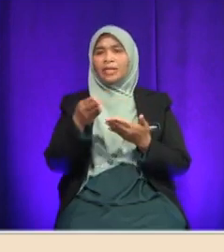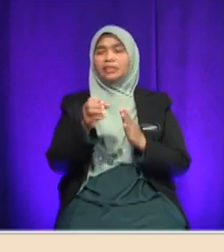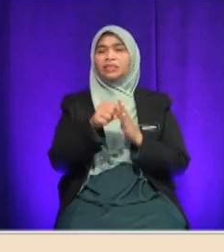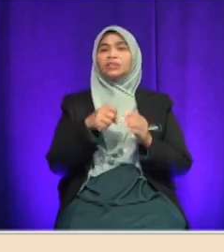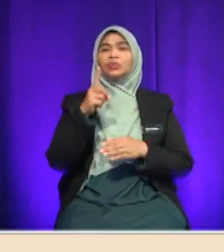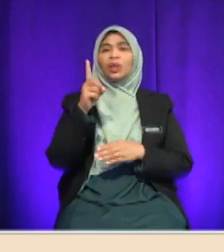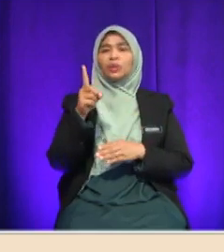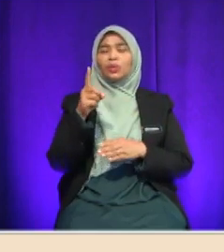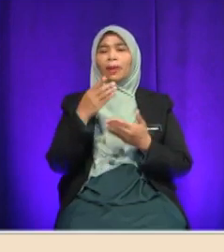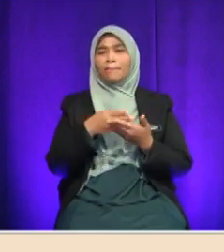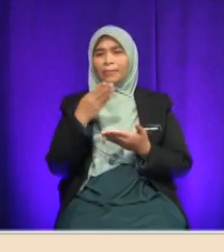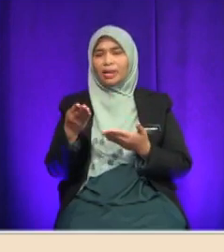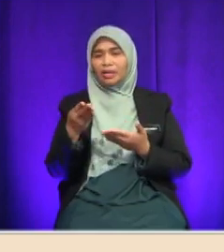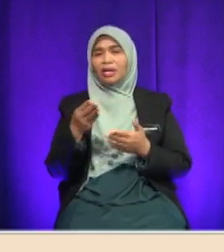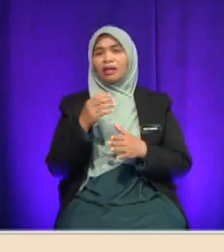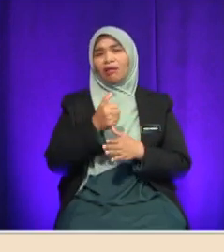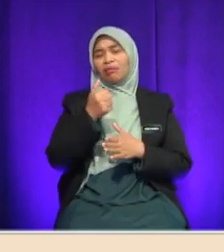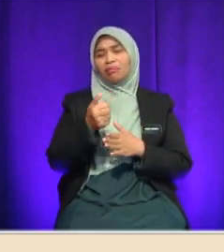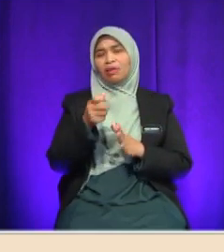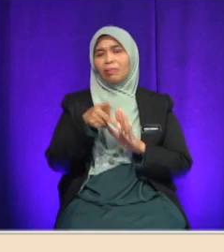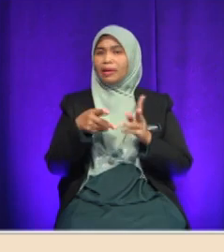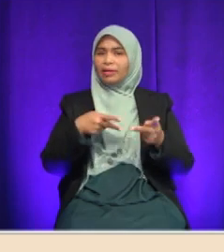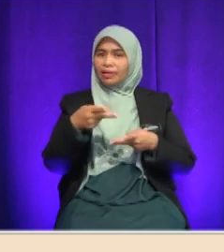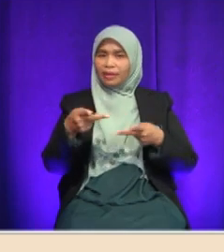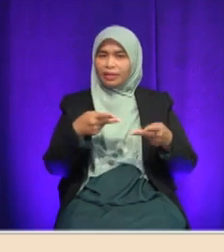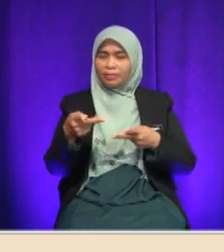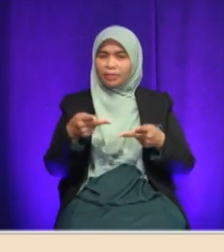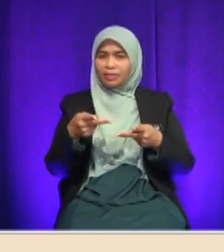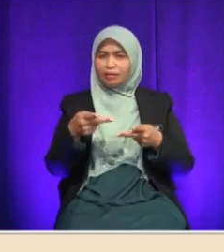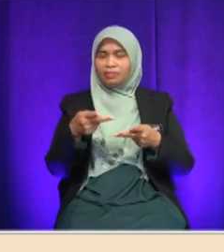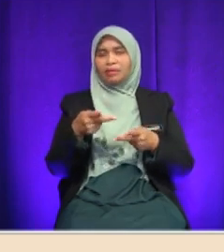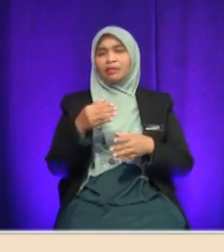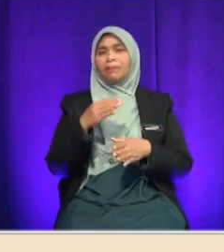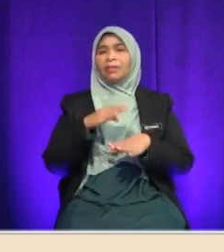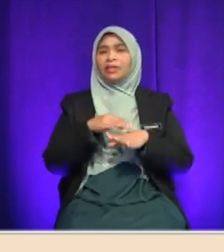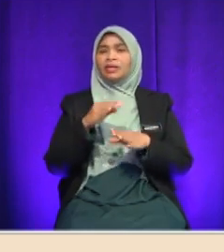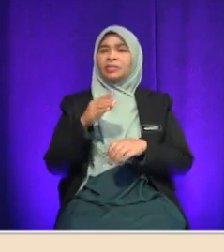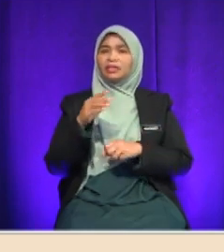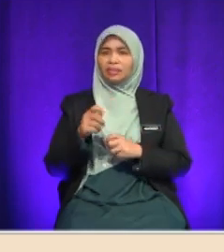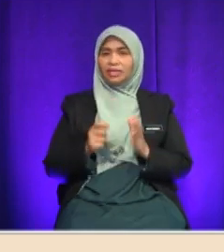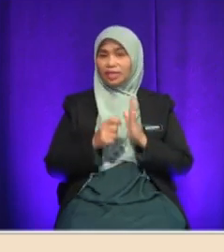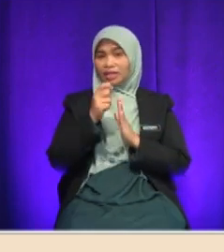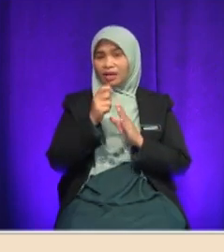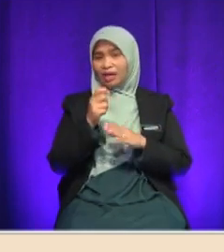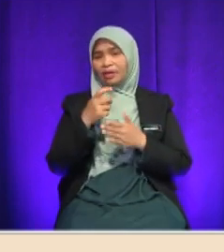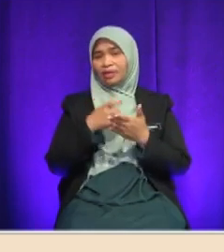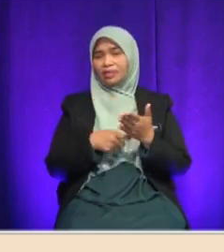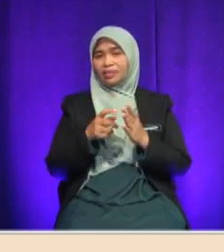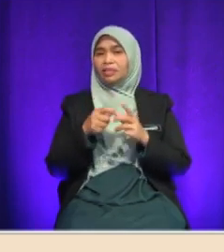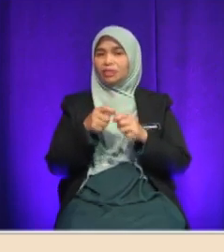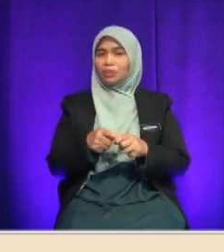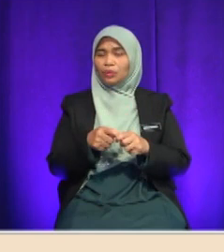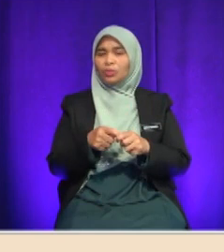barang atau perkhidmatan pada suatu tingkat harga tertentu dan dalam